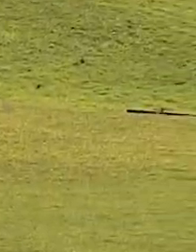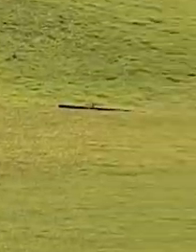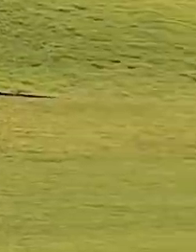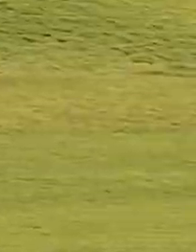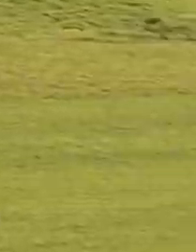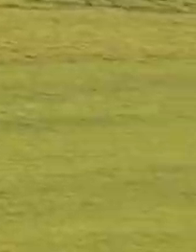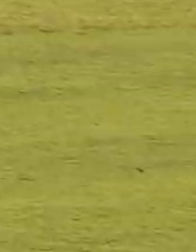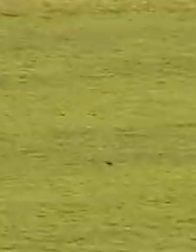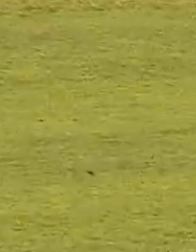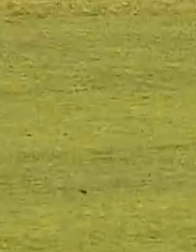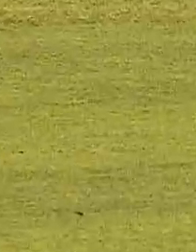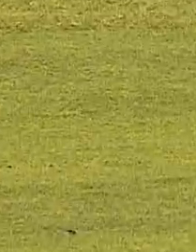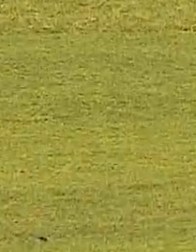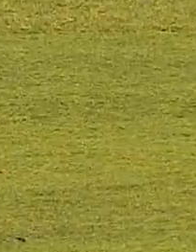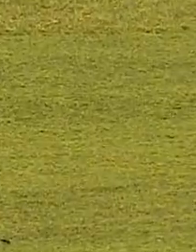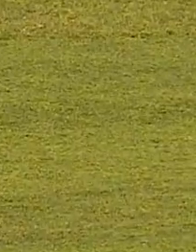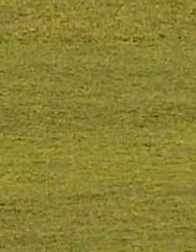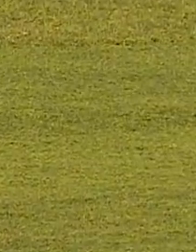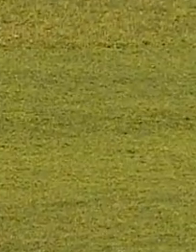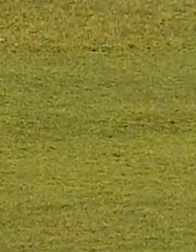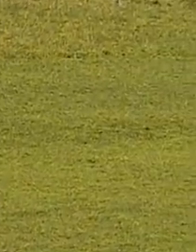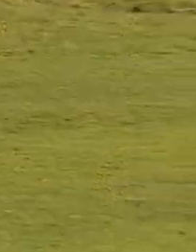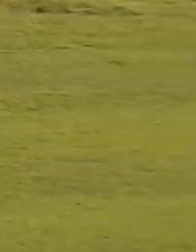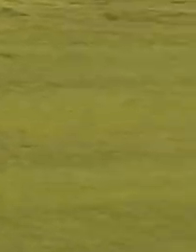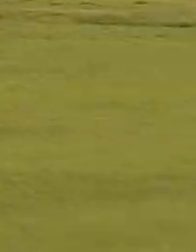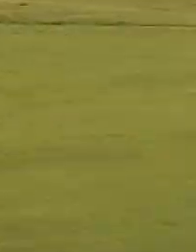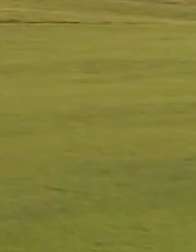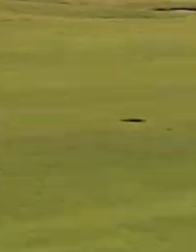가지마 가지마 가지마